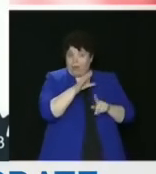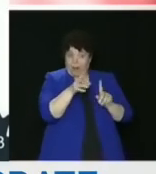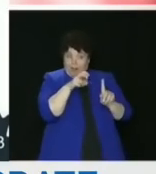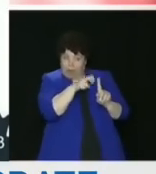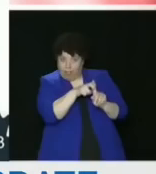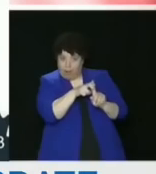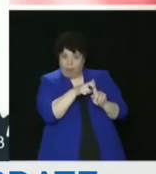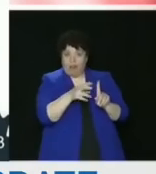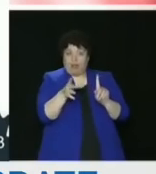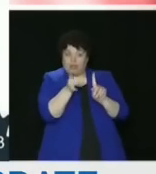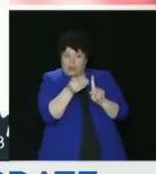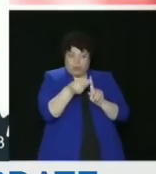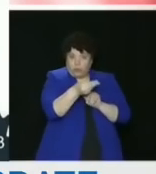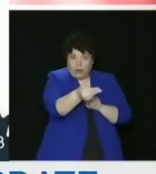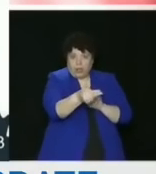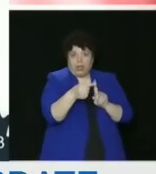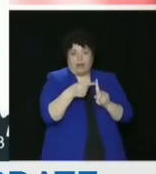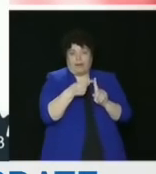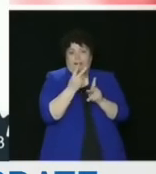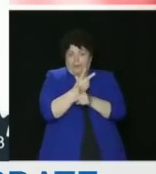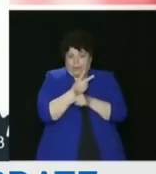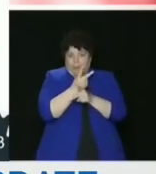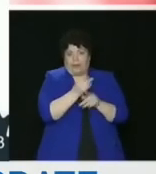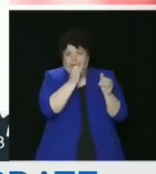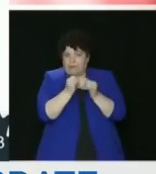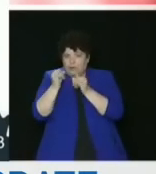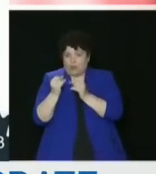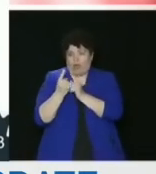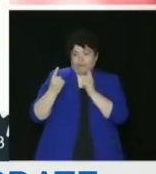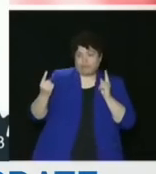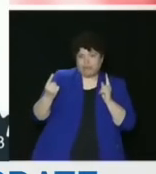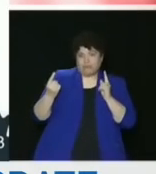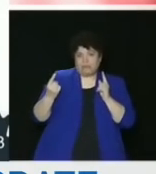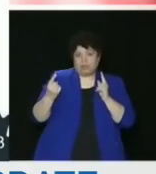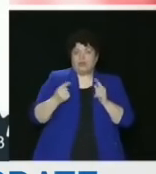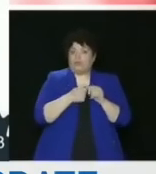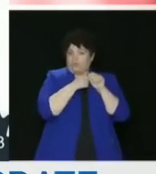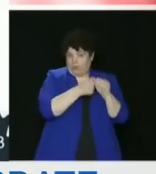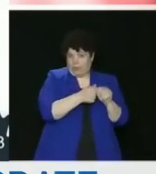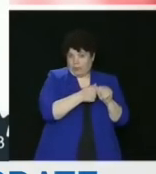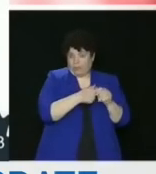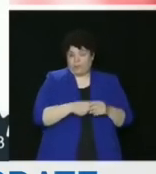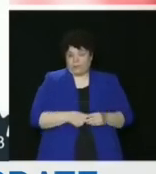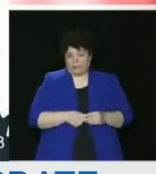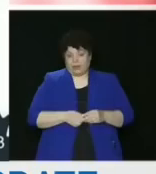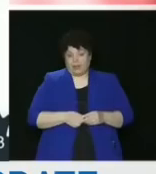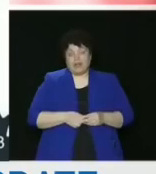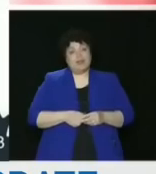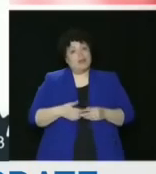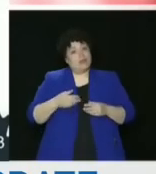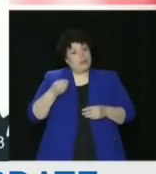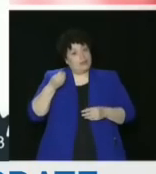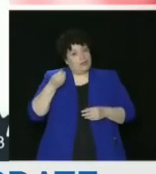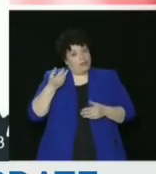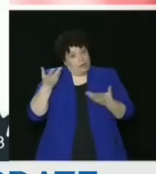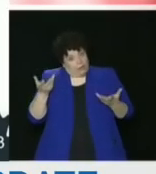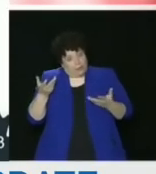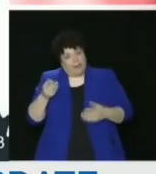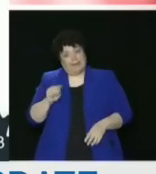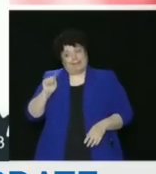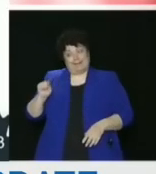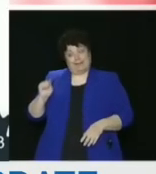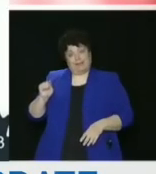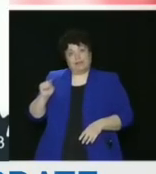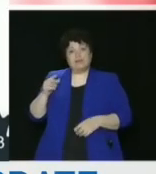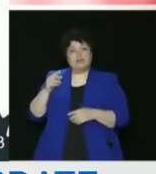maintenue and et individual précautions precautions are individuelles maintained. continuent à être prises. Le scénario The alternatif alternative présume une scenario